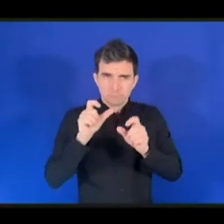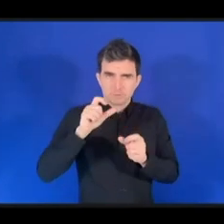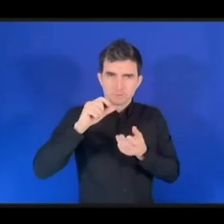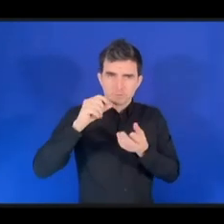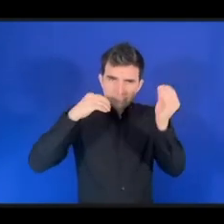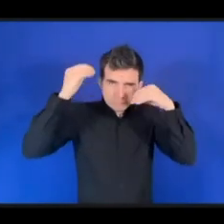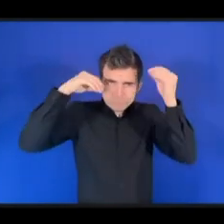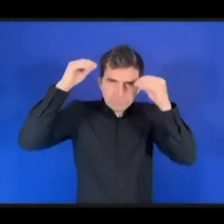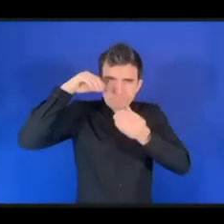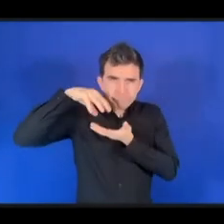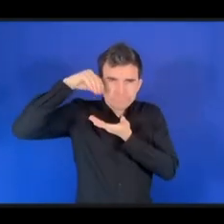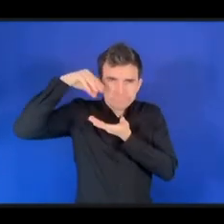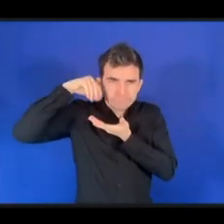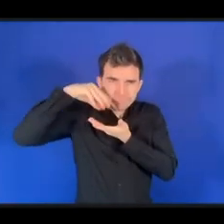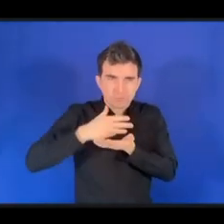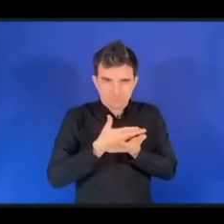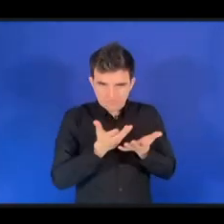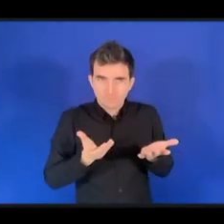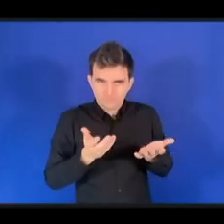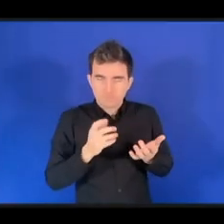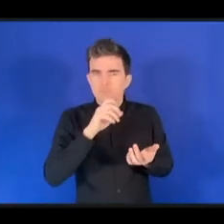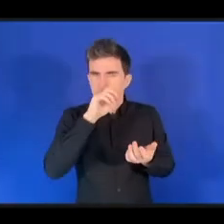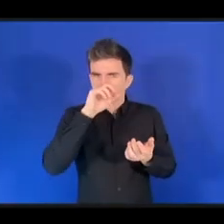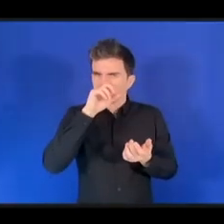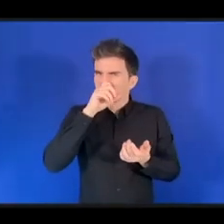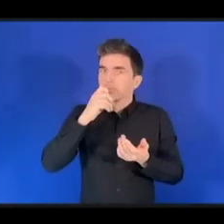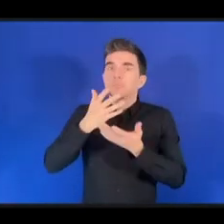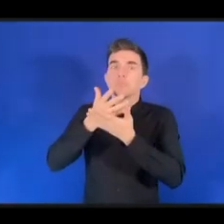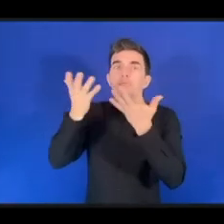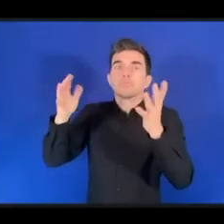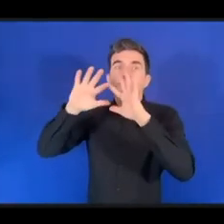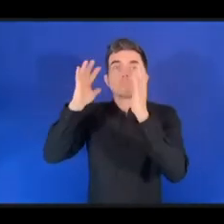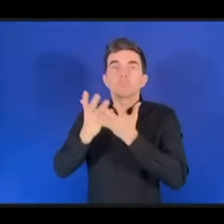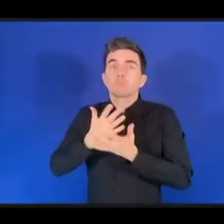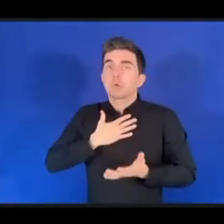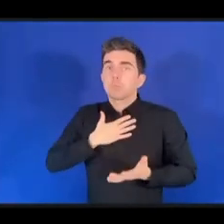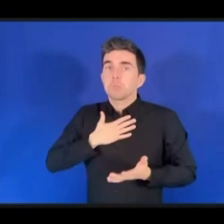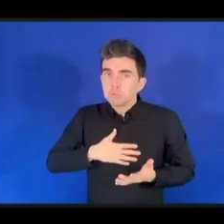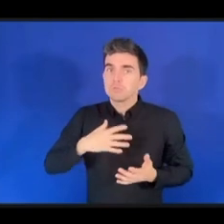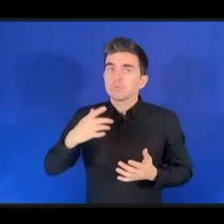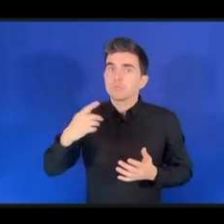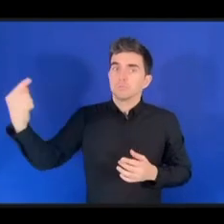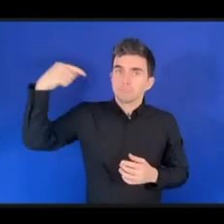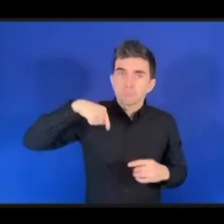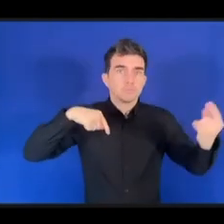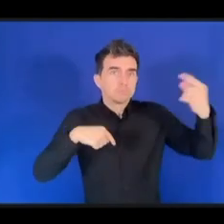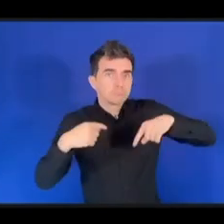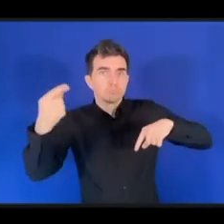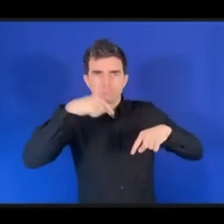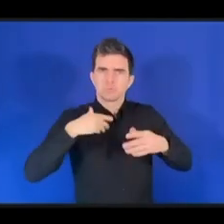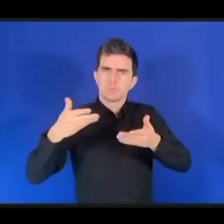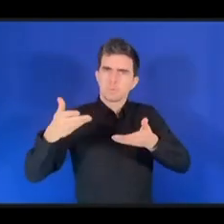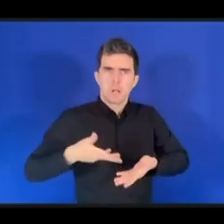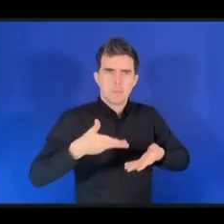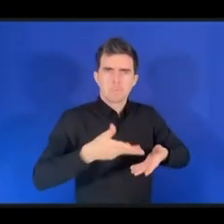طالبا ال نحن نرحب بالعديد من الطلاب في كيوتو